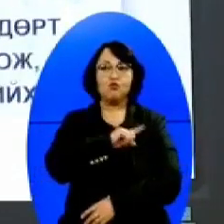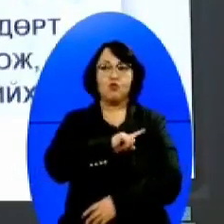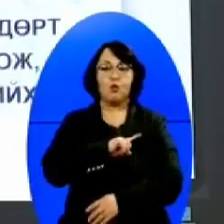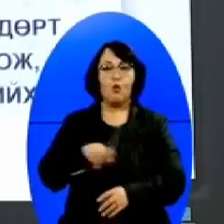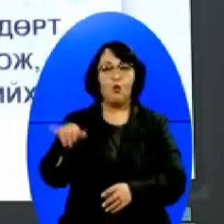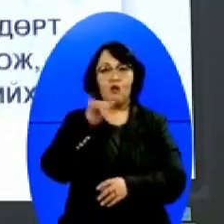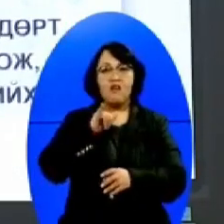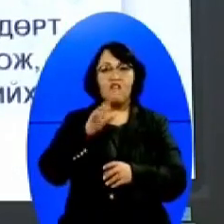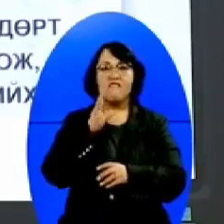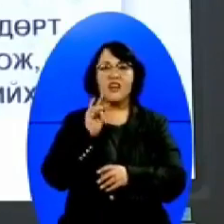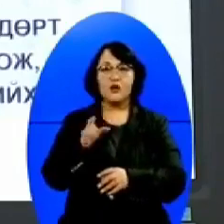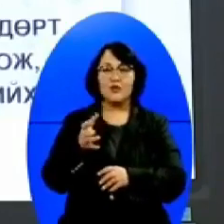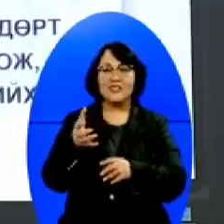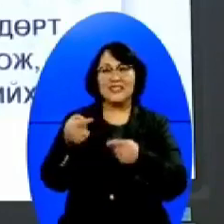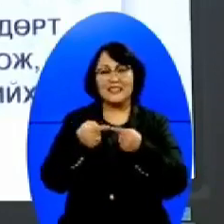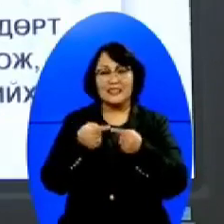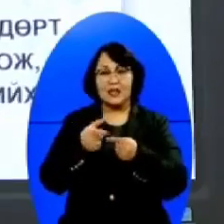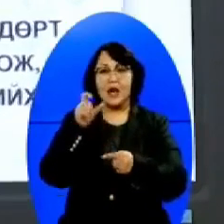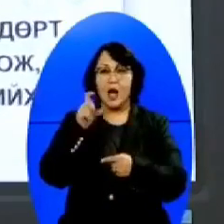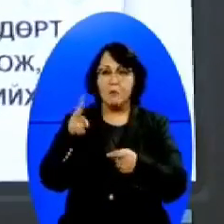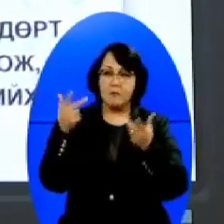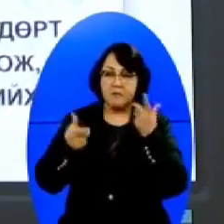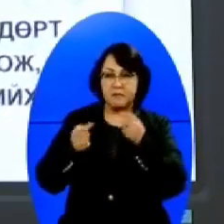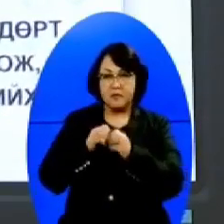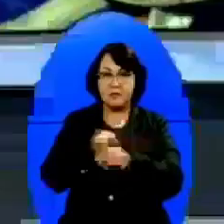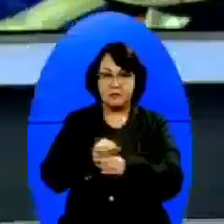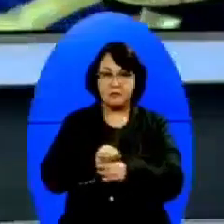вирусын эсрэг эм бэлтгэмлээ хэрэглэх юм байна.